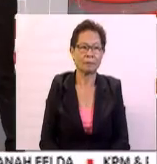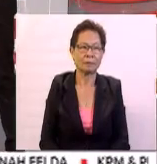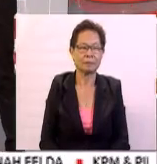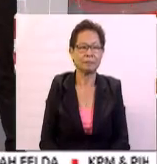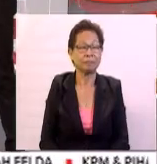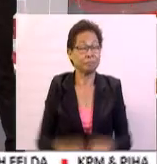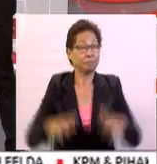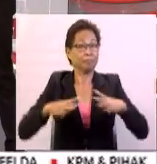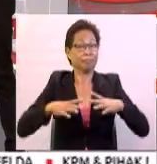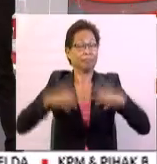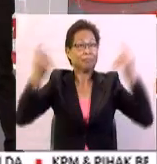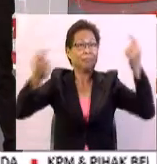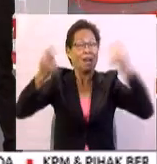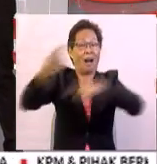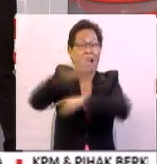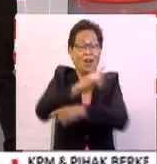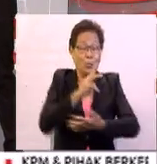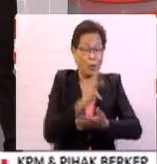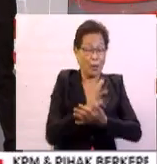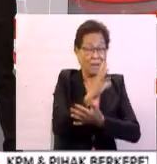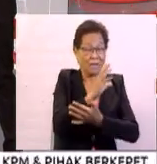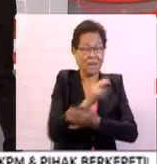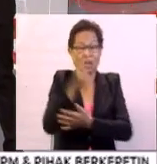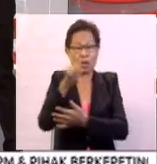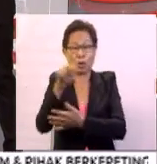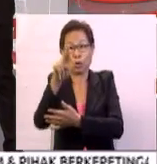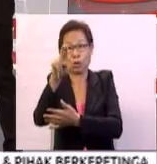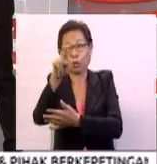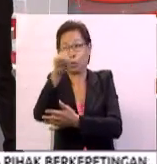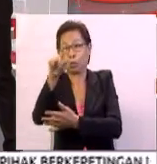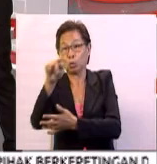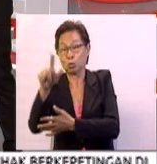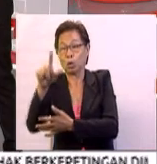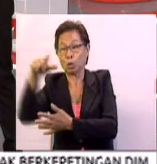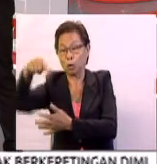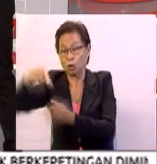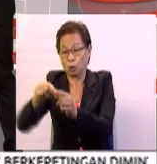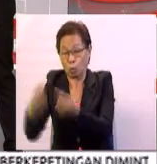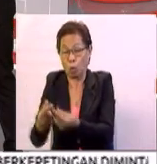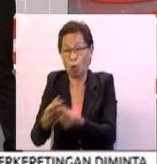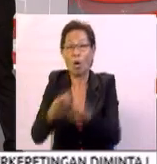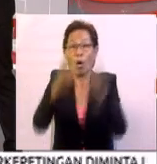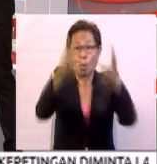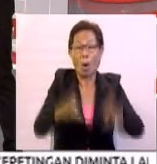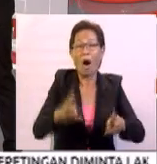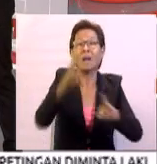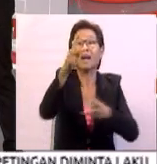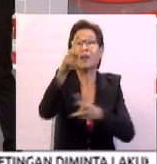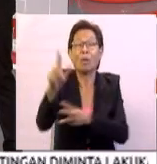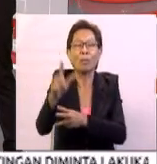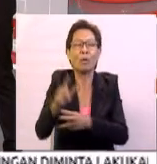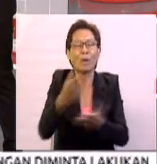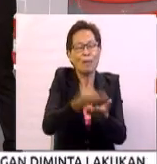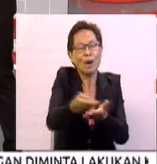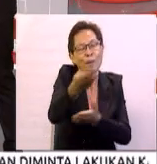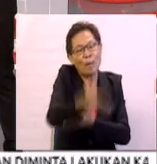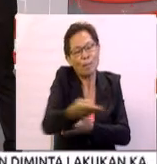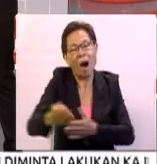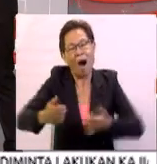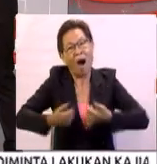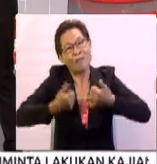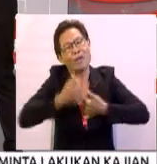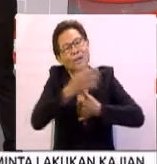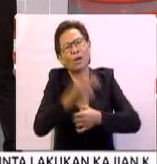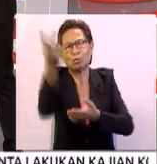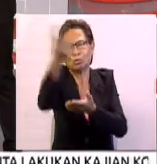Fazalina, cuti sempena Hari Waisak dan juga Nuzul Quran digunakan warga kota bagi membeli barangan persiapan Hari Raya Aidilfitri walaupun